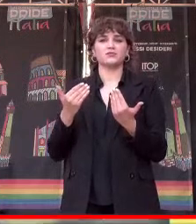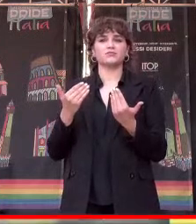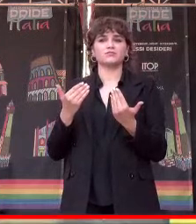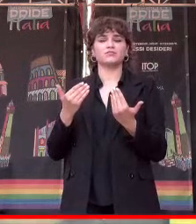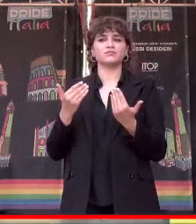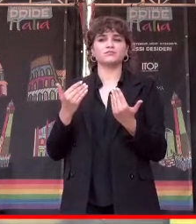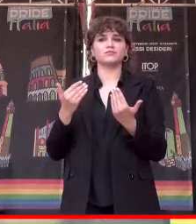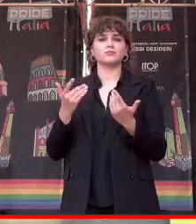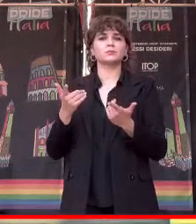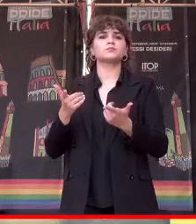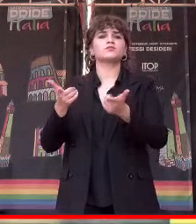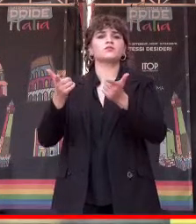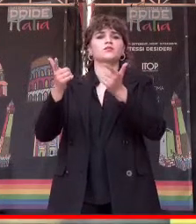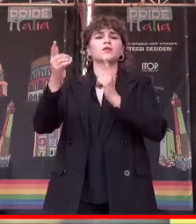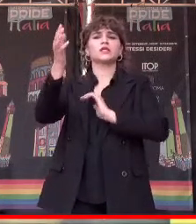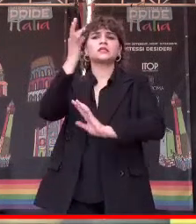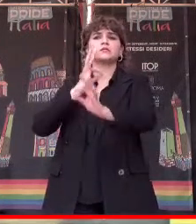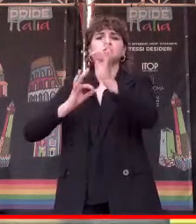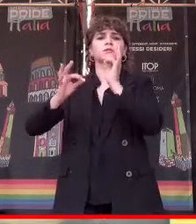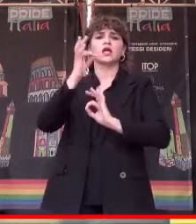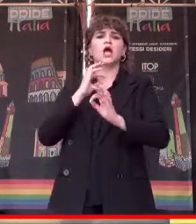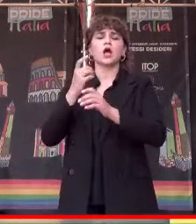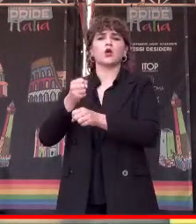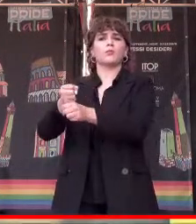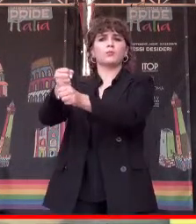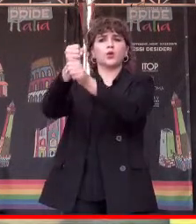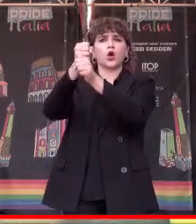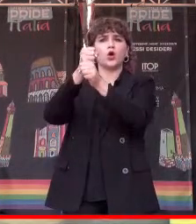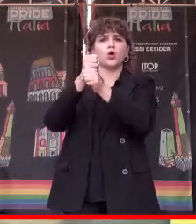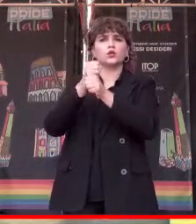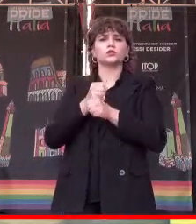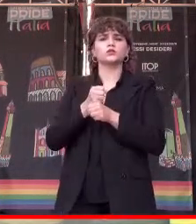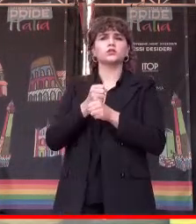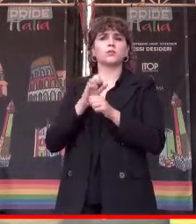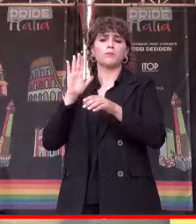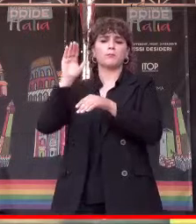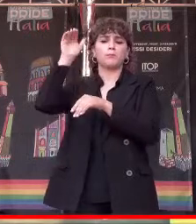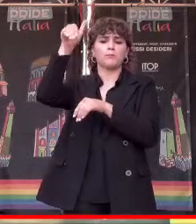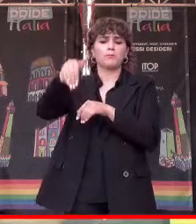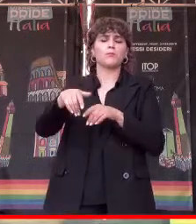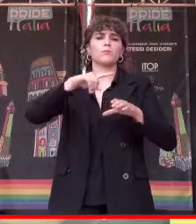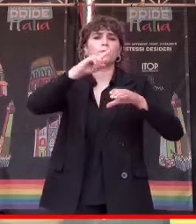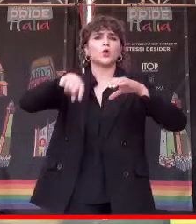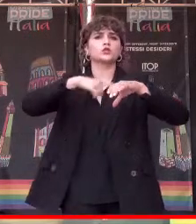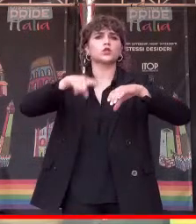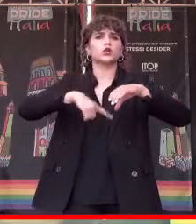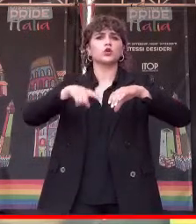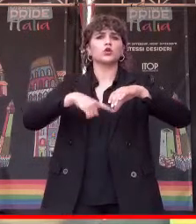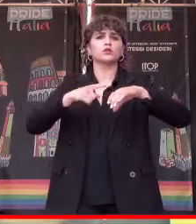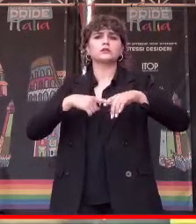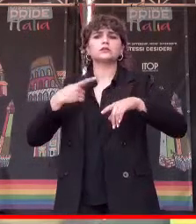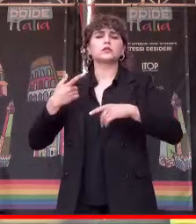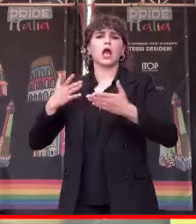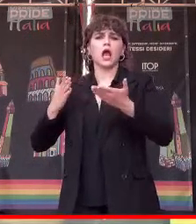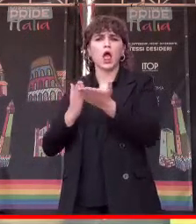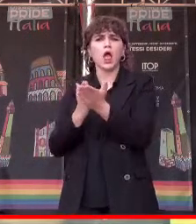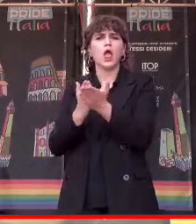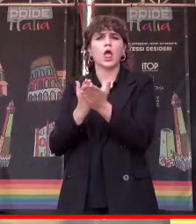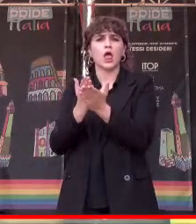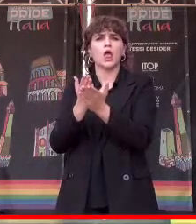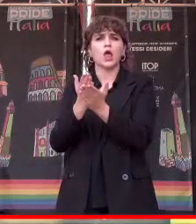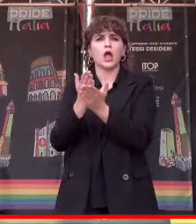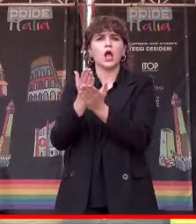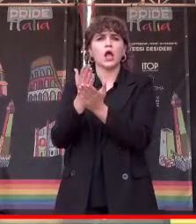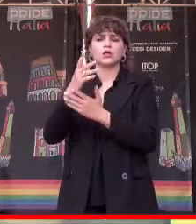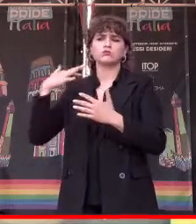la protagonista di questo cambiamento, ma in realtà Monterotondo da anni che ha avviato